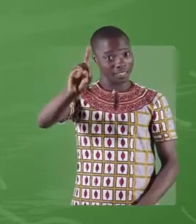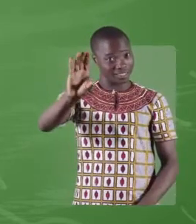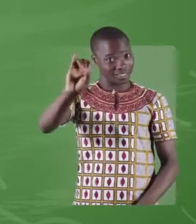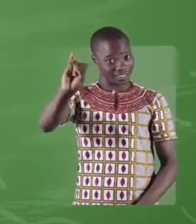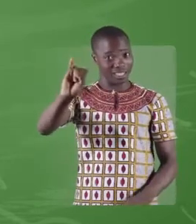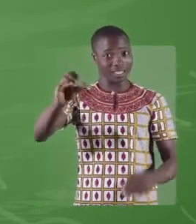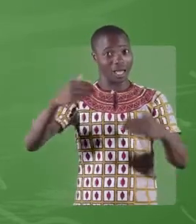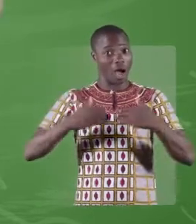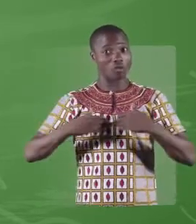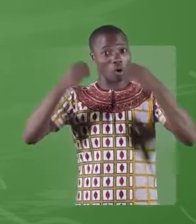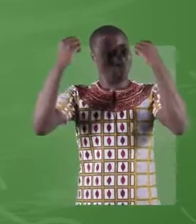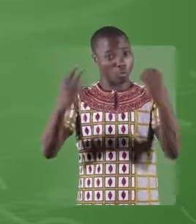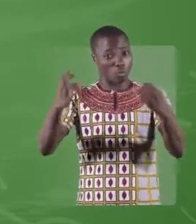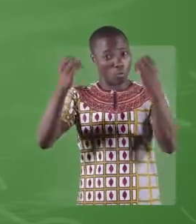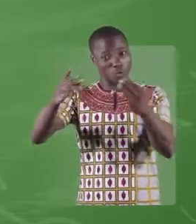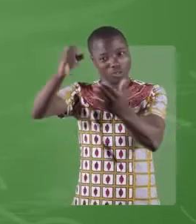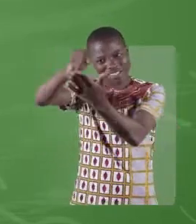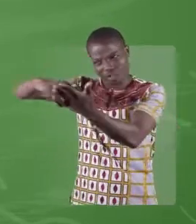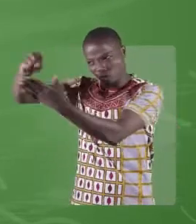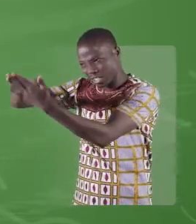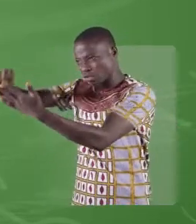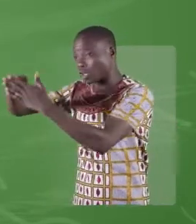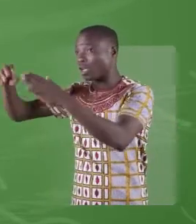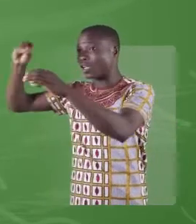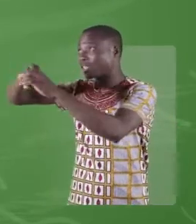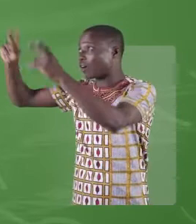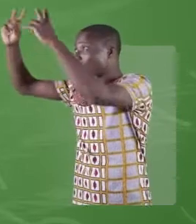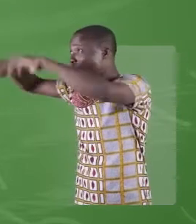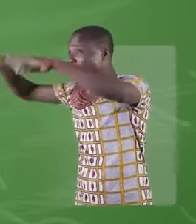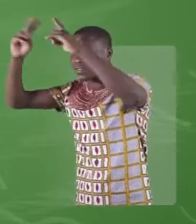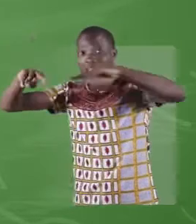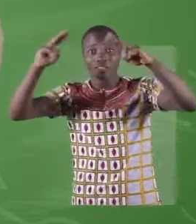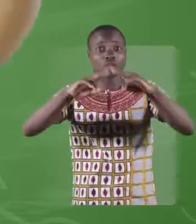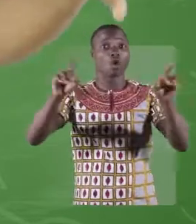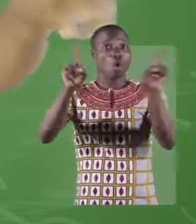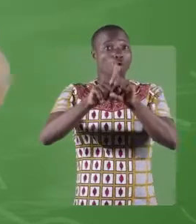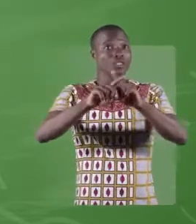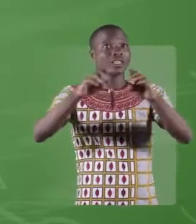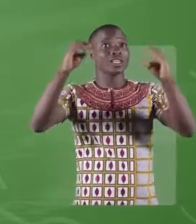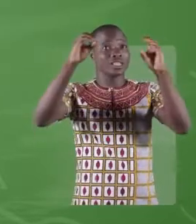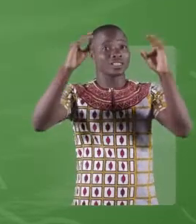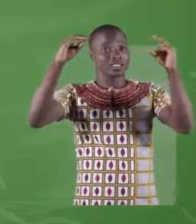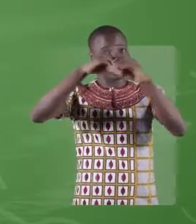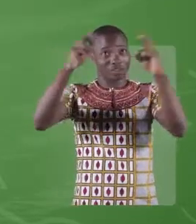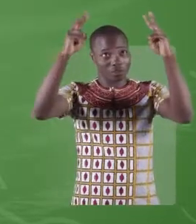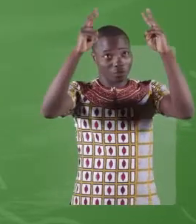Ainsi, des sous-sections étaient créées dans les villages et aussi dans les différents quartiers des villes.